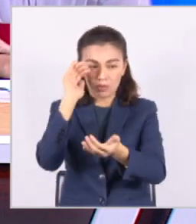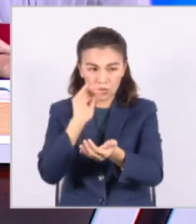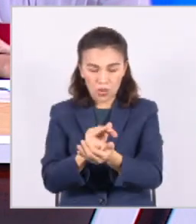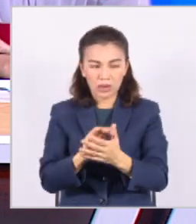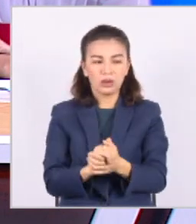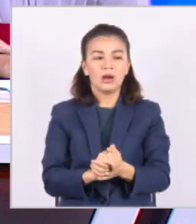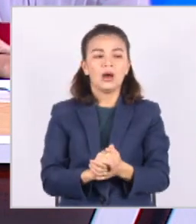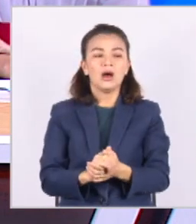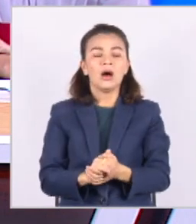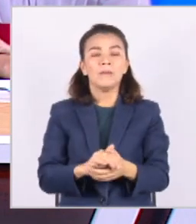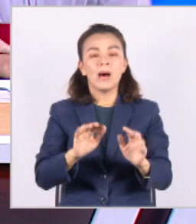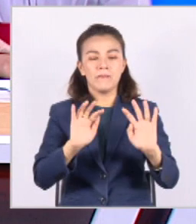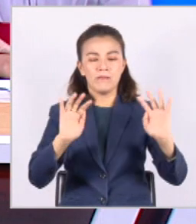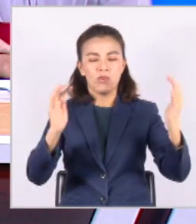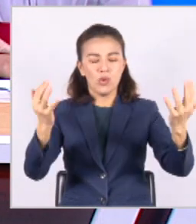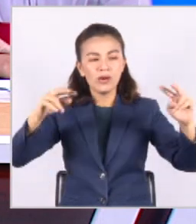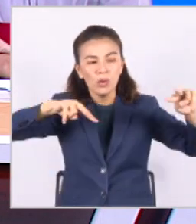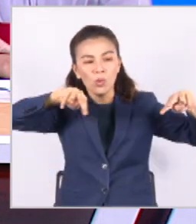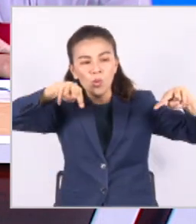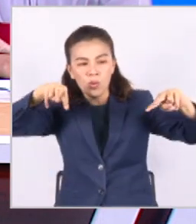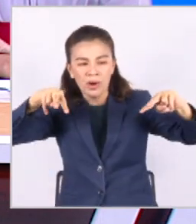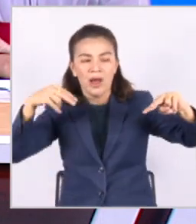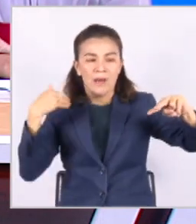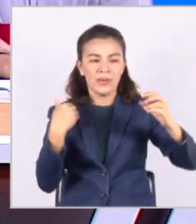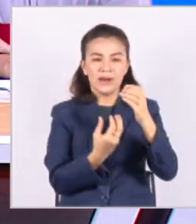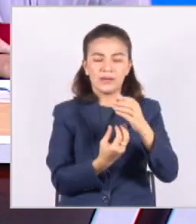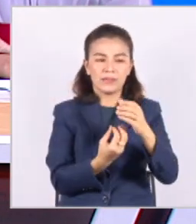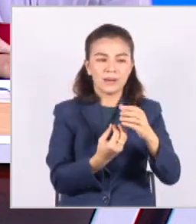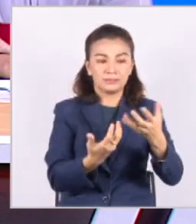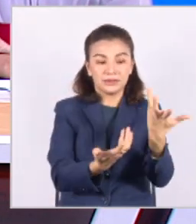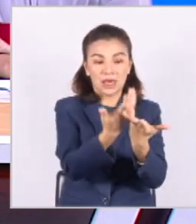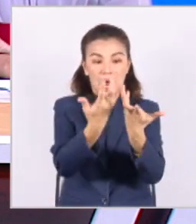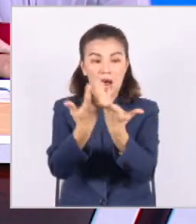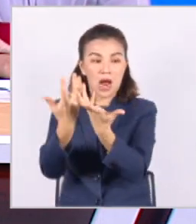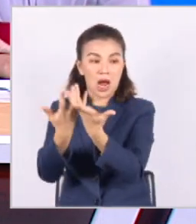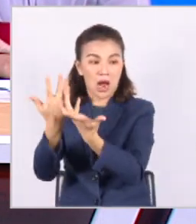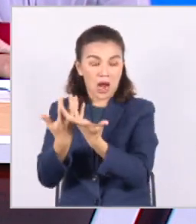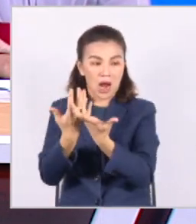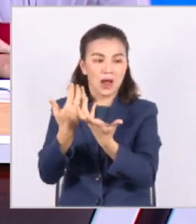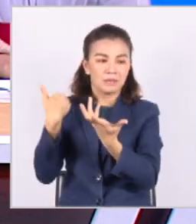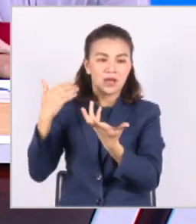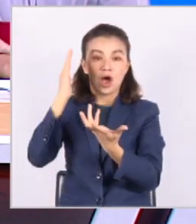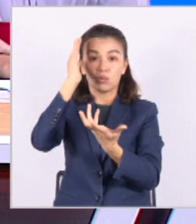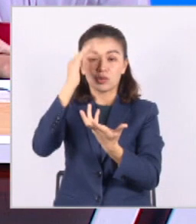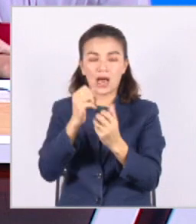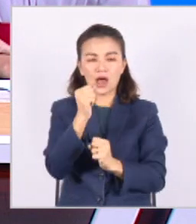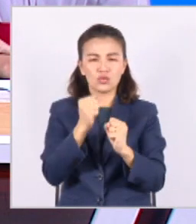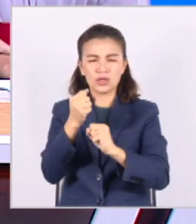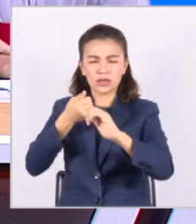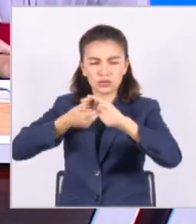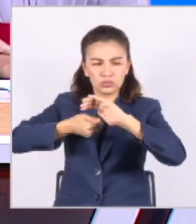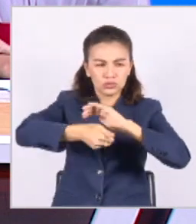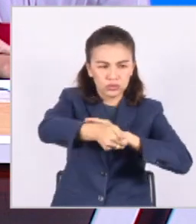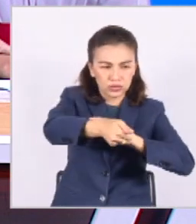ำลังเข้าไปโอบล้อมตรงพื้นที่ที่มันเป็นป่าหญ้าสูงท่วมหัวเลยเพราะว่ามีผู้ชายอยู่คนนึงวิ่งหนีเข้าป่าหญ้า